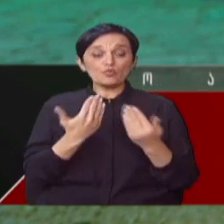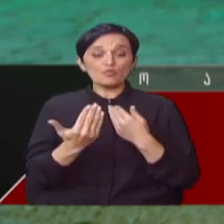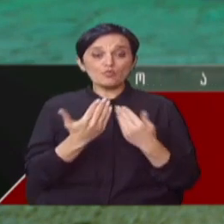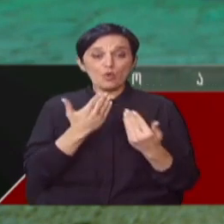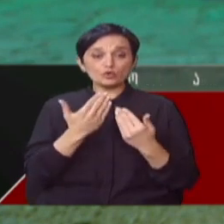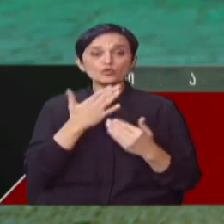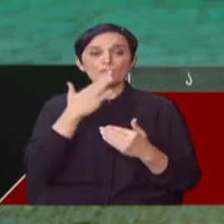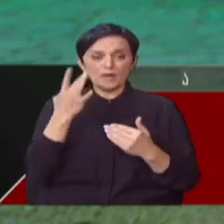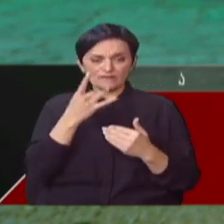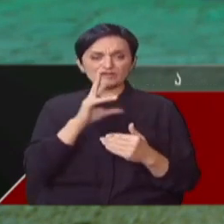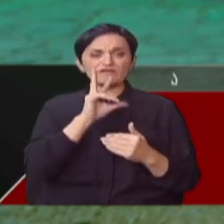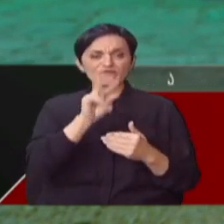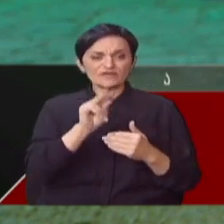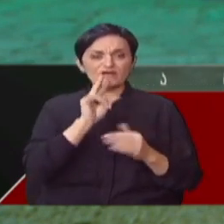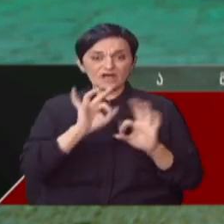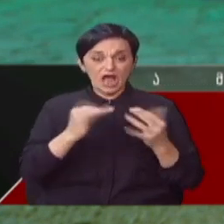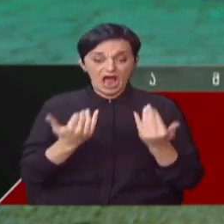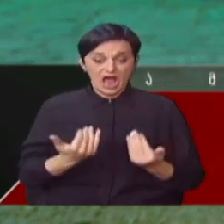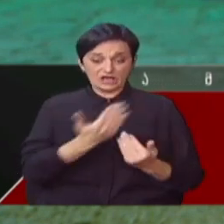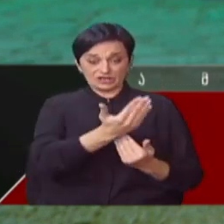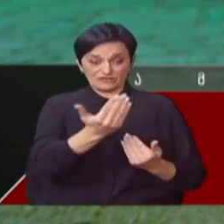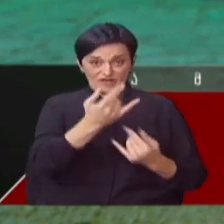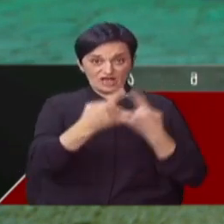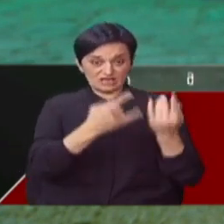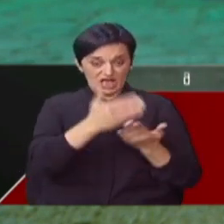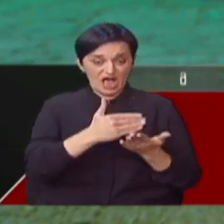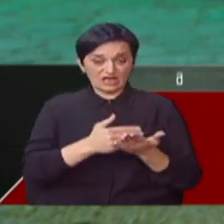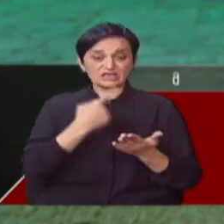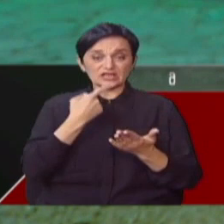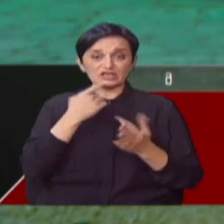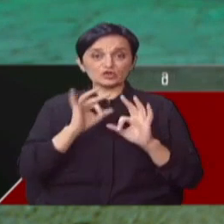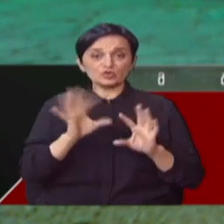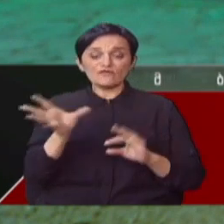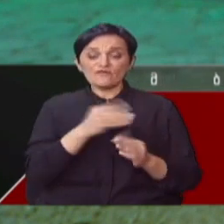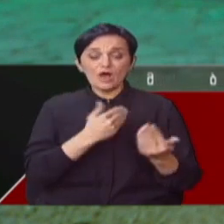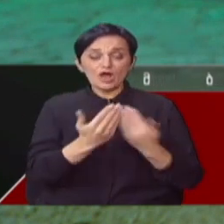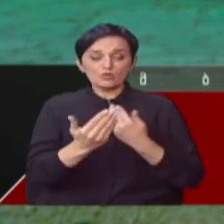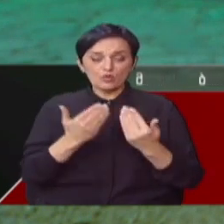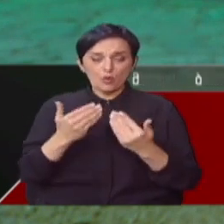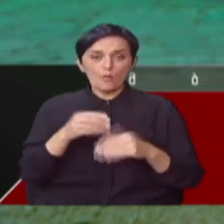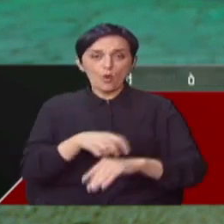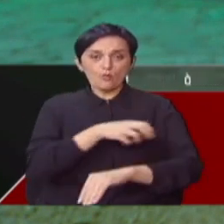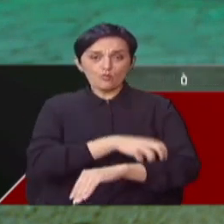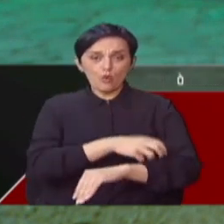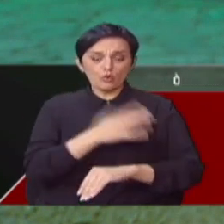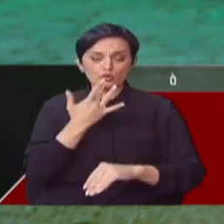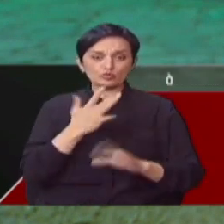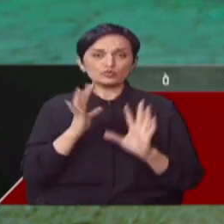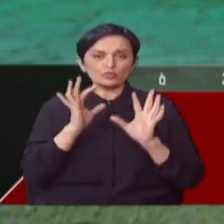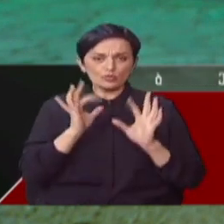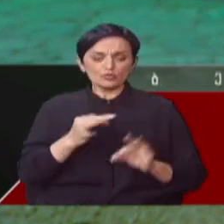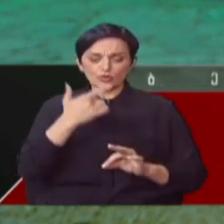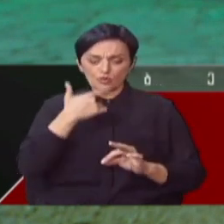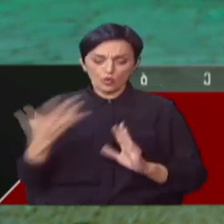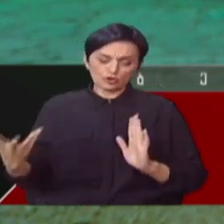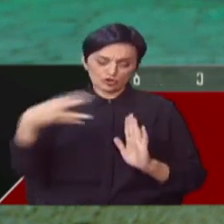და არაერთხელ გავაჟღერეთ ეს და კიდევ ახლა თქვენი ეთერითაც მოუწოდებთ ყველა პოლიტიკურ ჯგუფს, რომ კონსტრუქციულად ჩაერთოს ამ პროცესში,